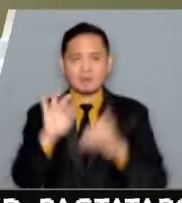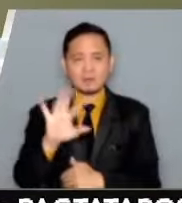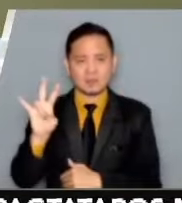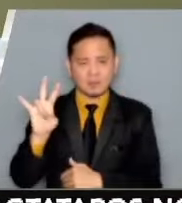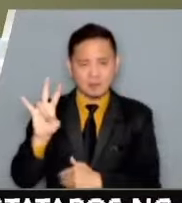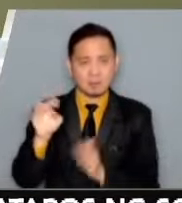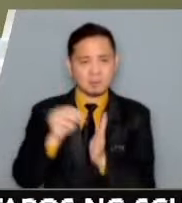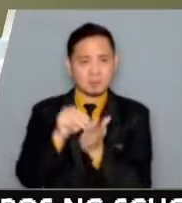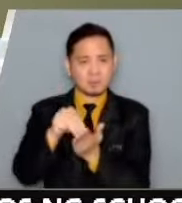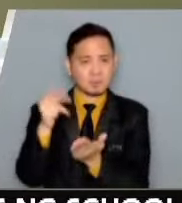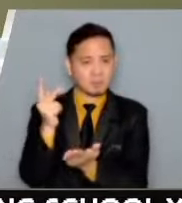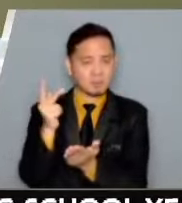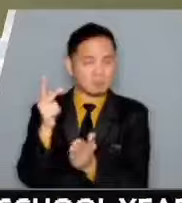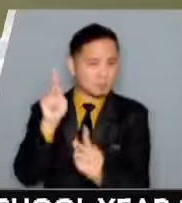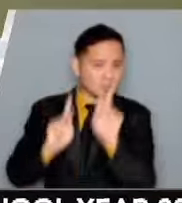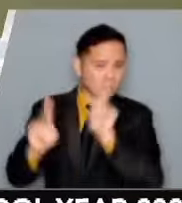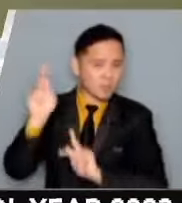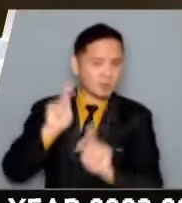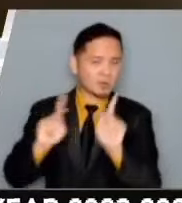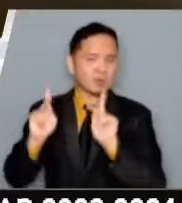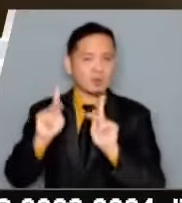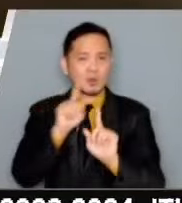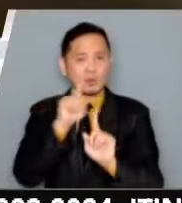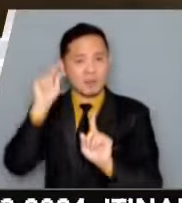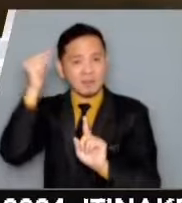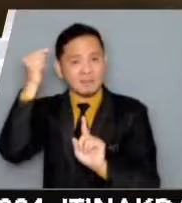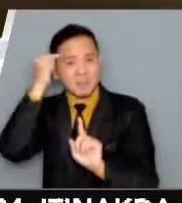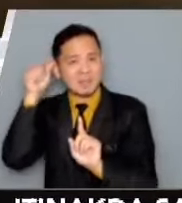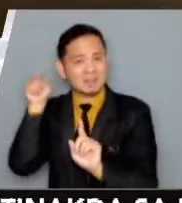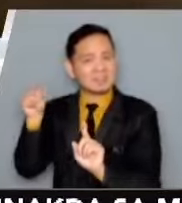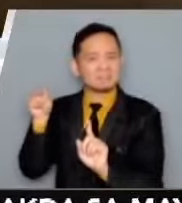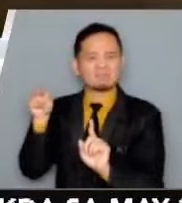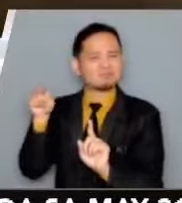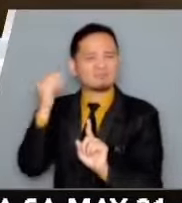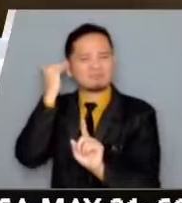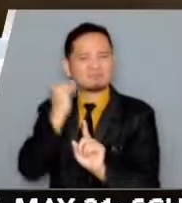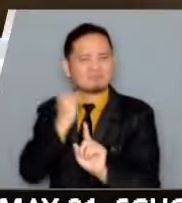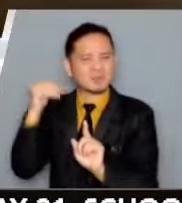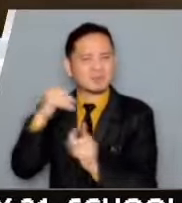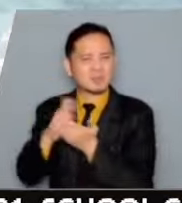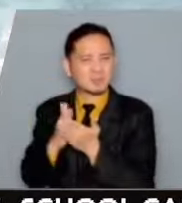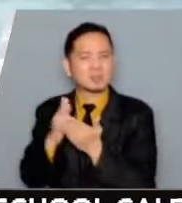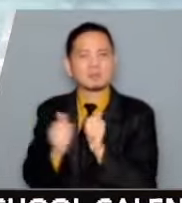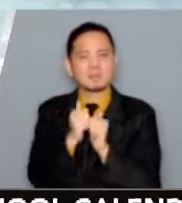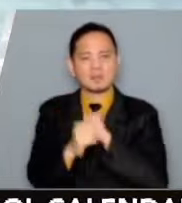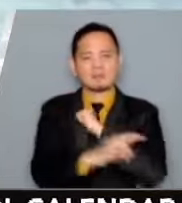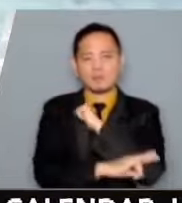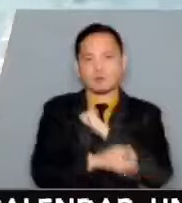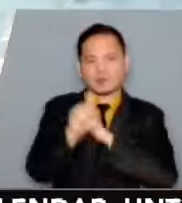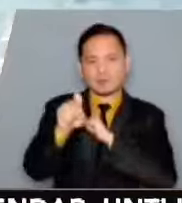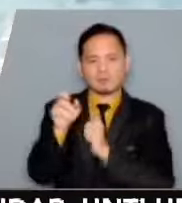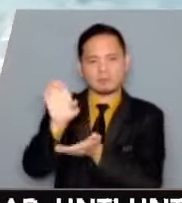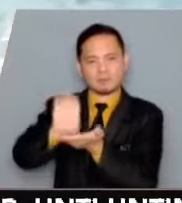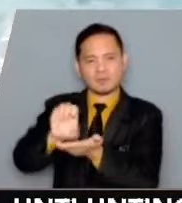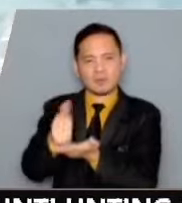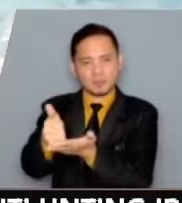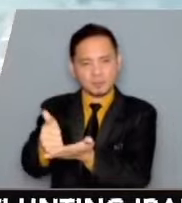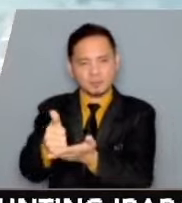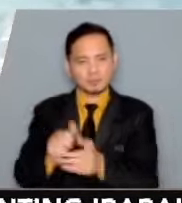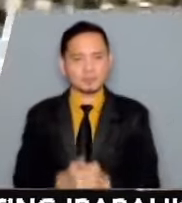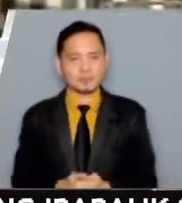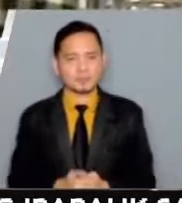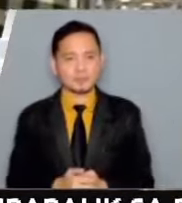the financial resources of the government Yeah Pero tanong ni Senador ris ontiveros Posible bang bilihin ng mga dayuhan ang mga paaralan